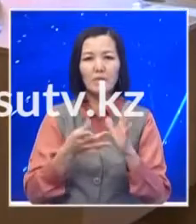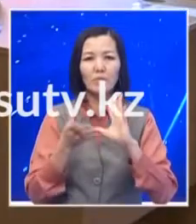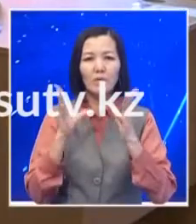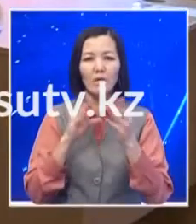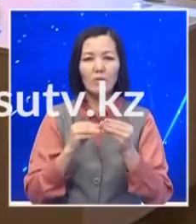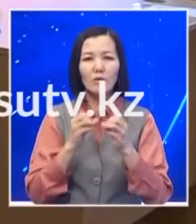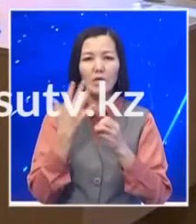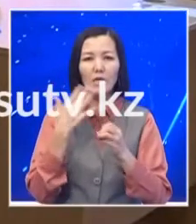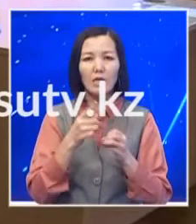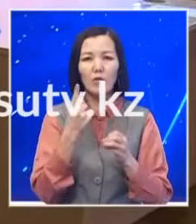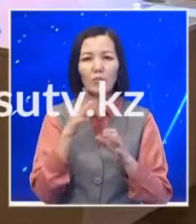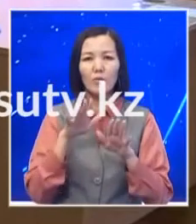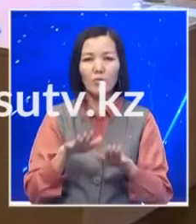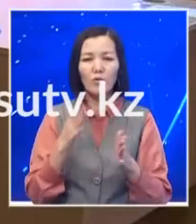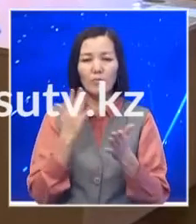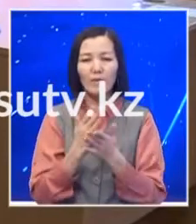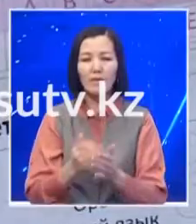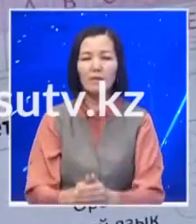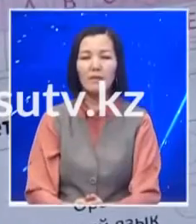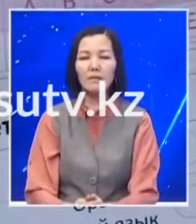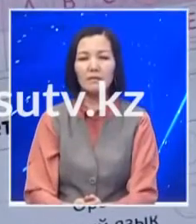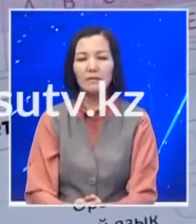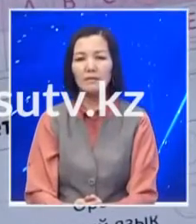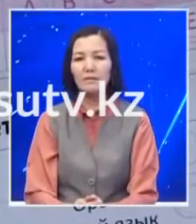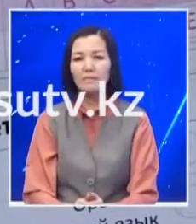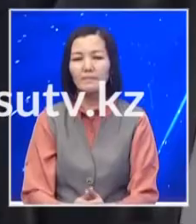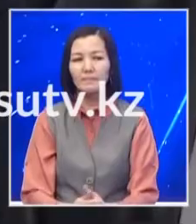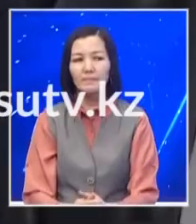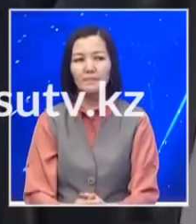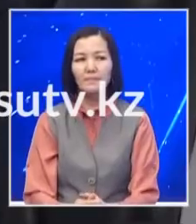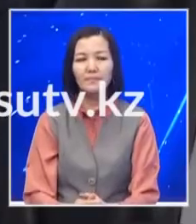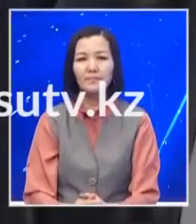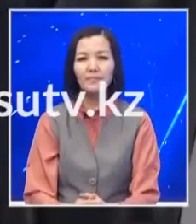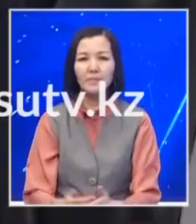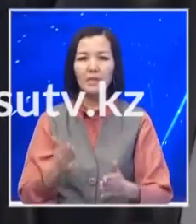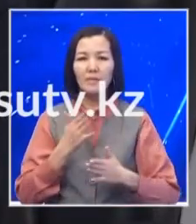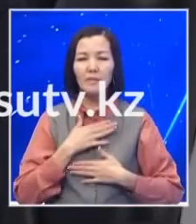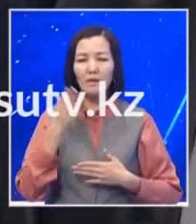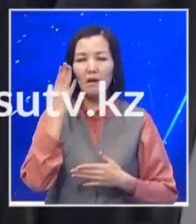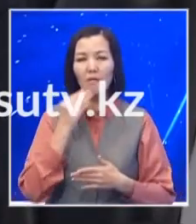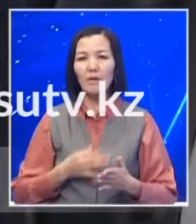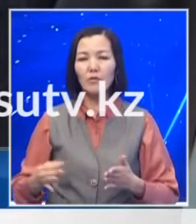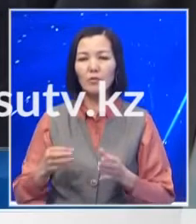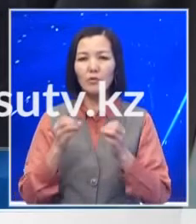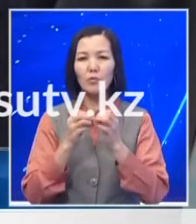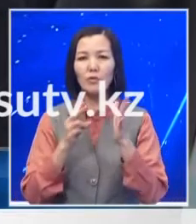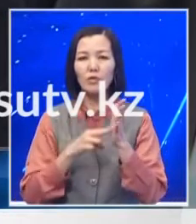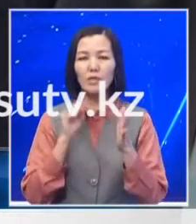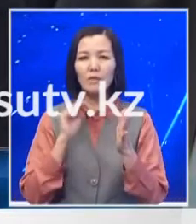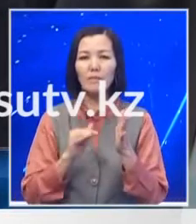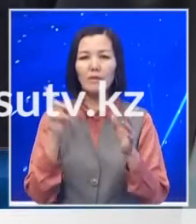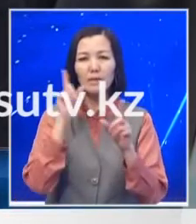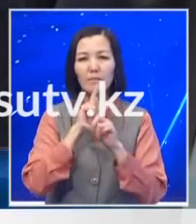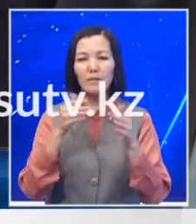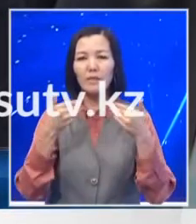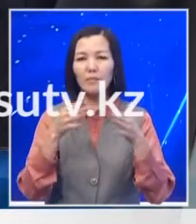бойынша барлығы 51 пункт орнатылған. Біздің облыста 17 мыңнан астам мектеп